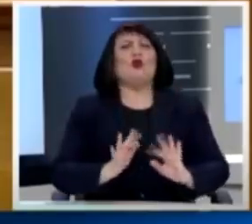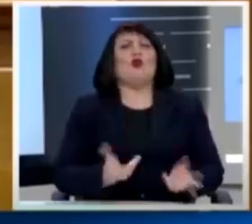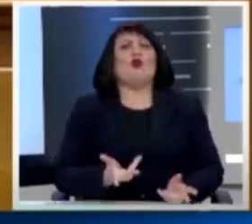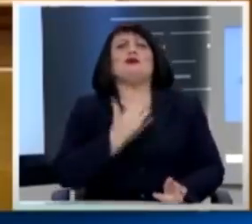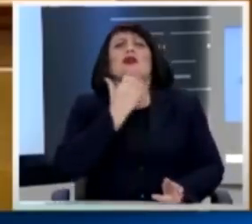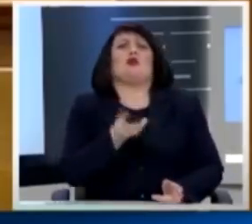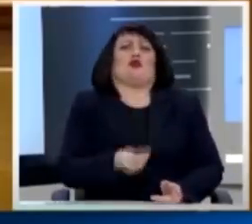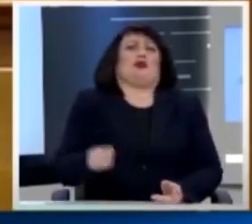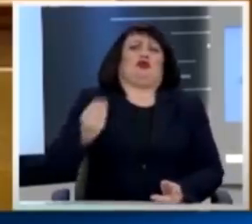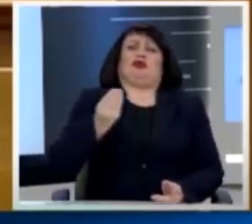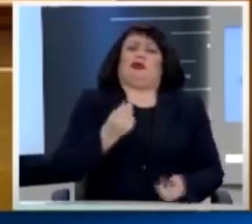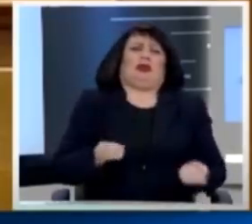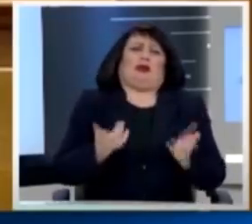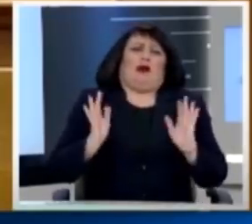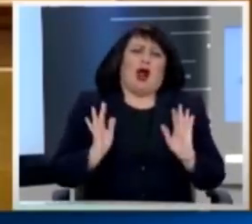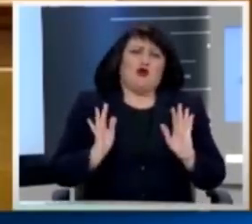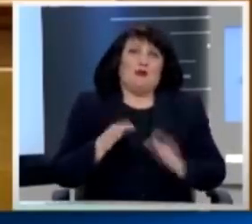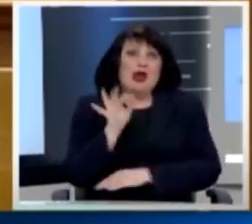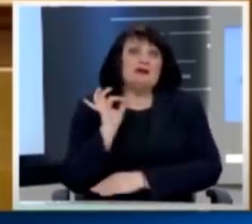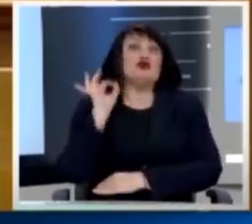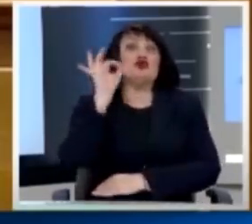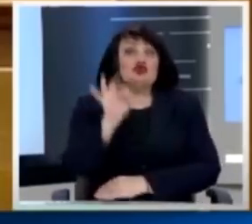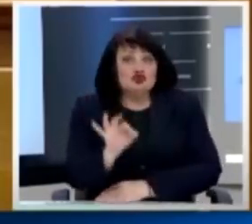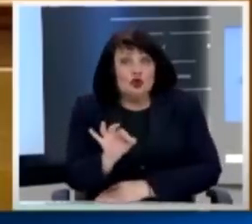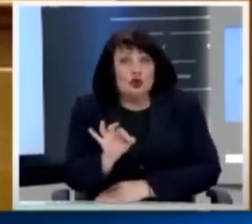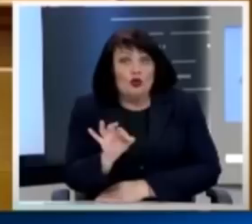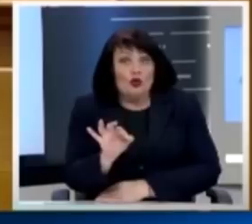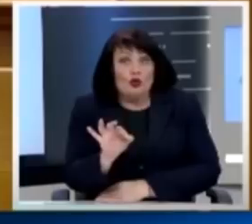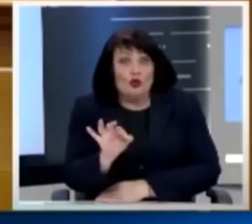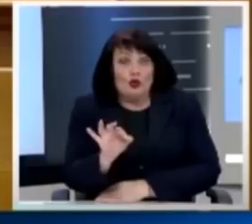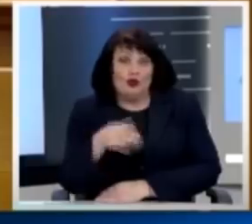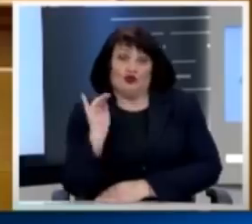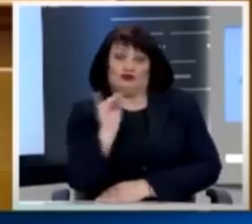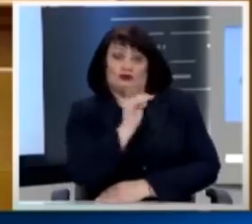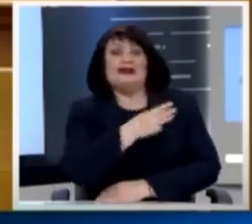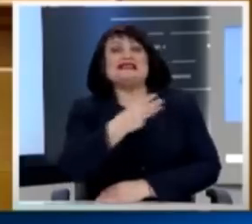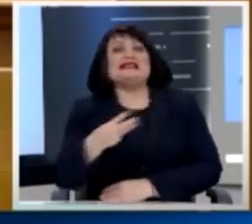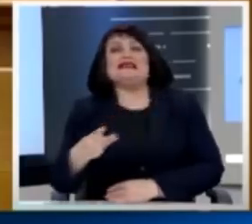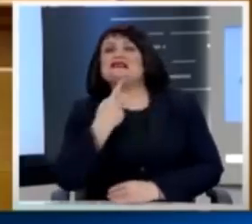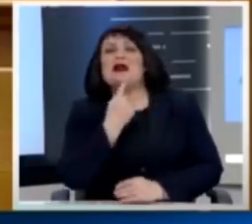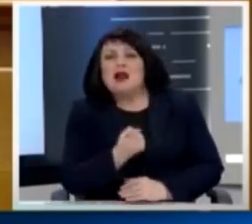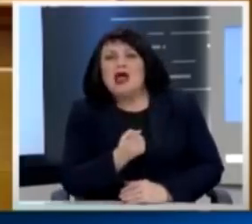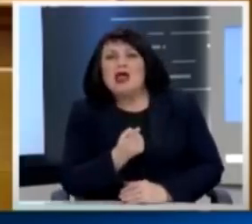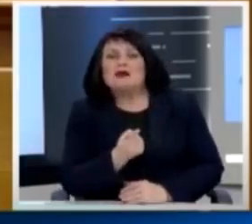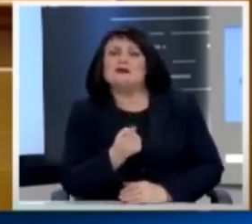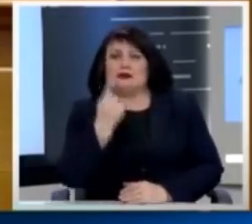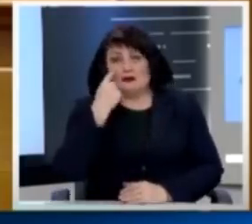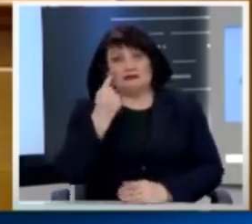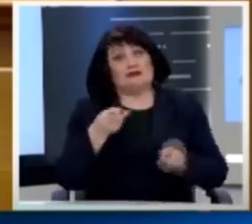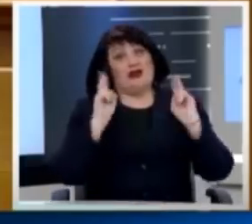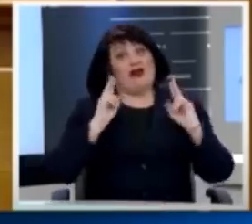γίνει και τίποτε άλλο. Αυτό το στόχο εξυπηρετεί το κάλεσμα του ΣΥΡΙΖΑ να ατενίσουμε